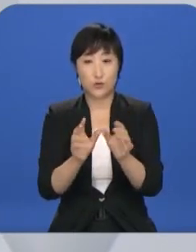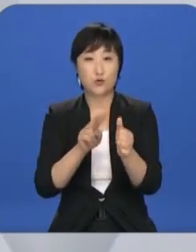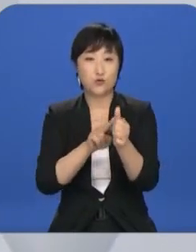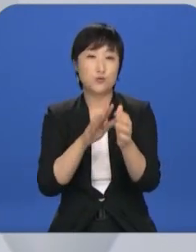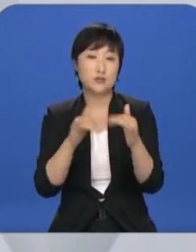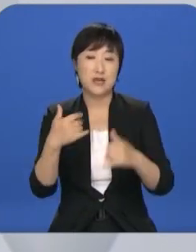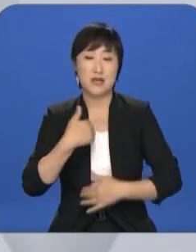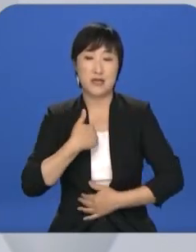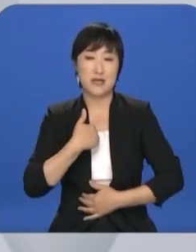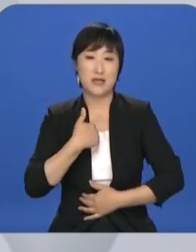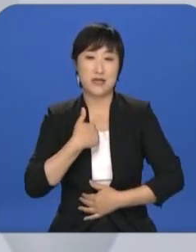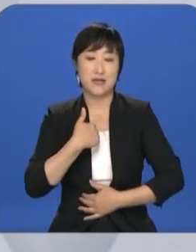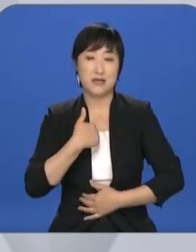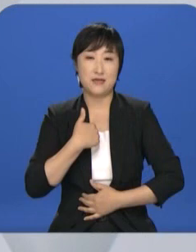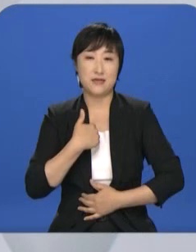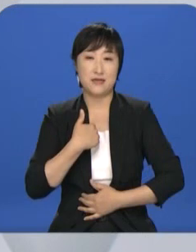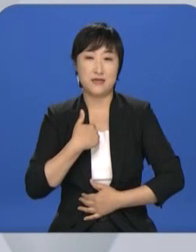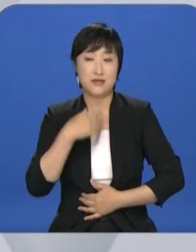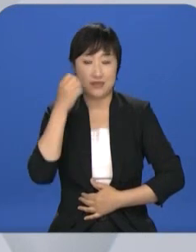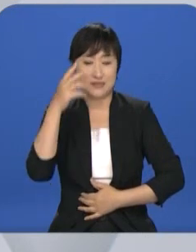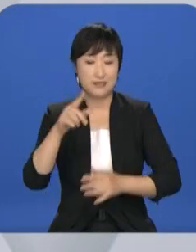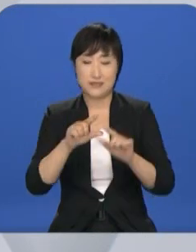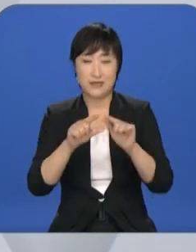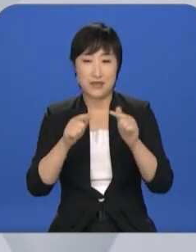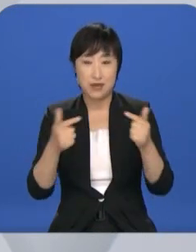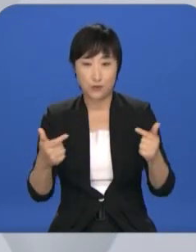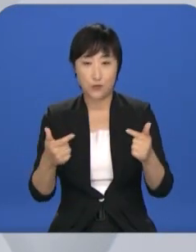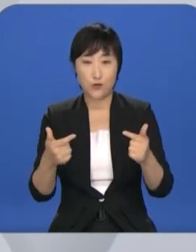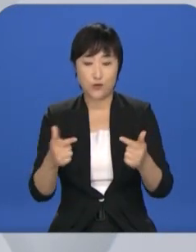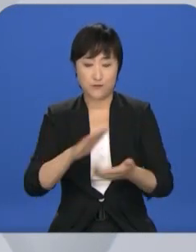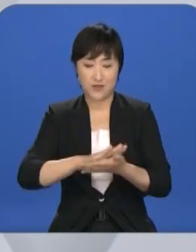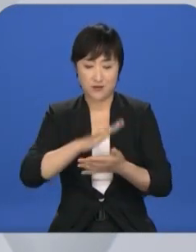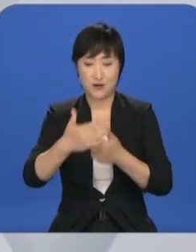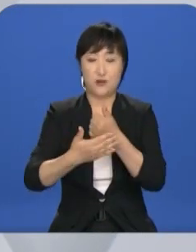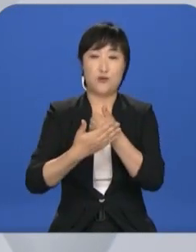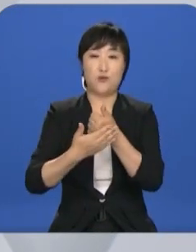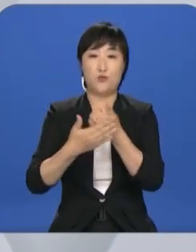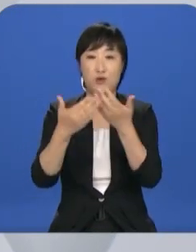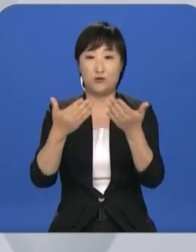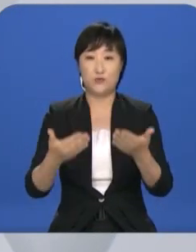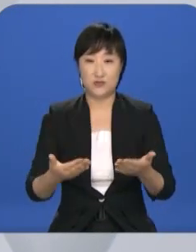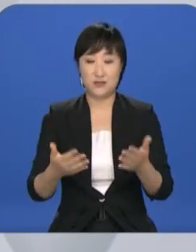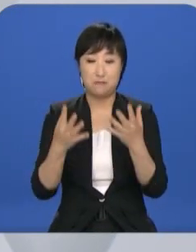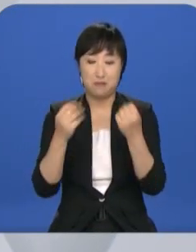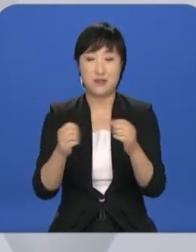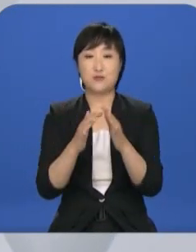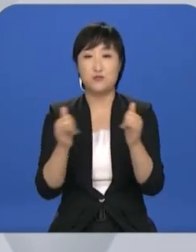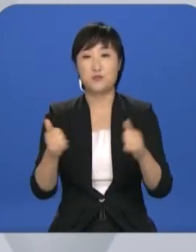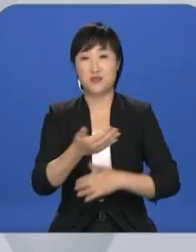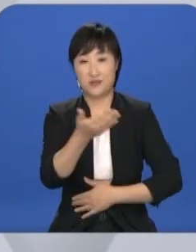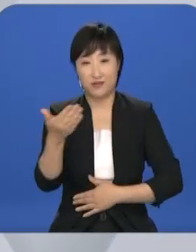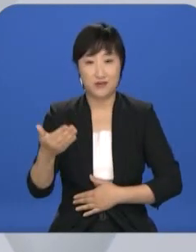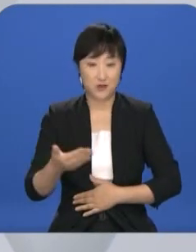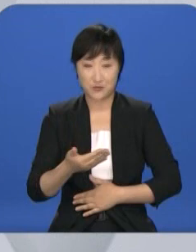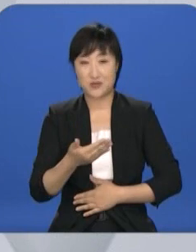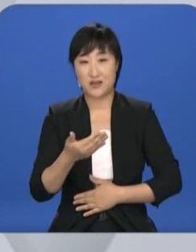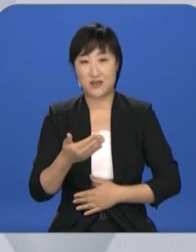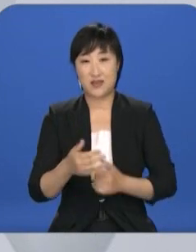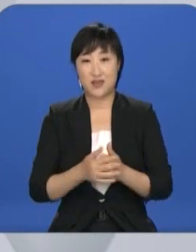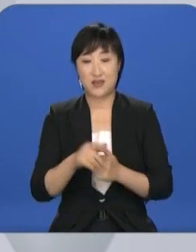후보인 저 김희수를 잊지 않고 열렬히 성원하여 주시는 많은 국민